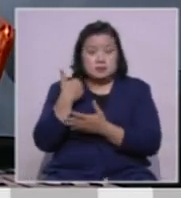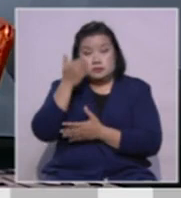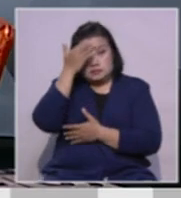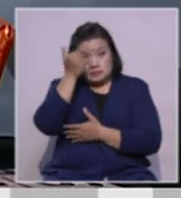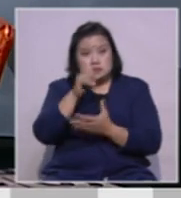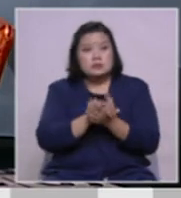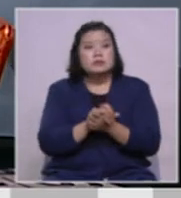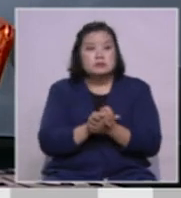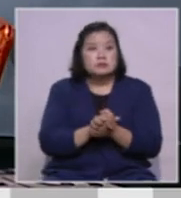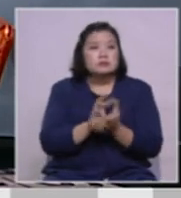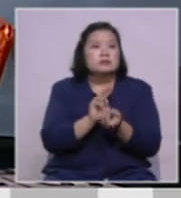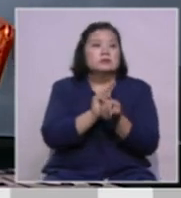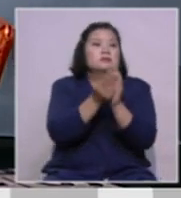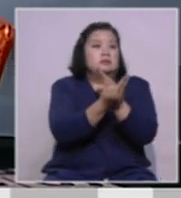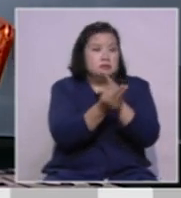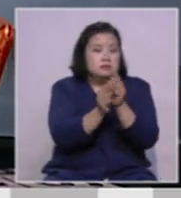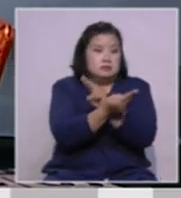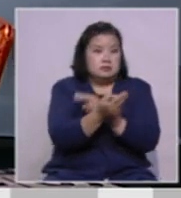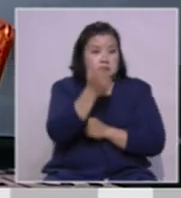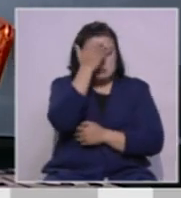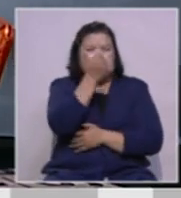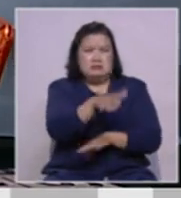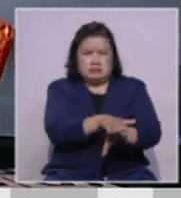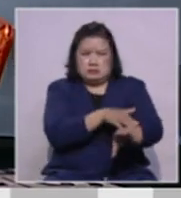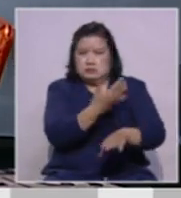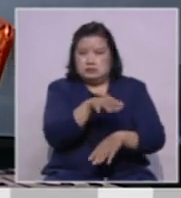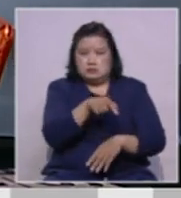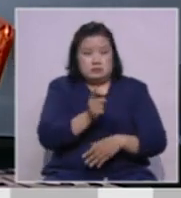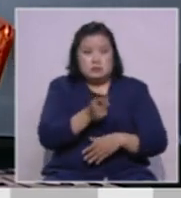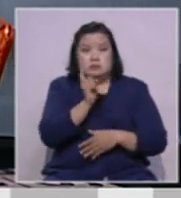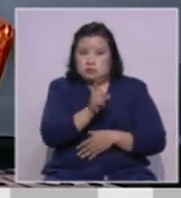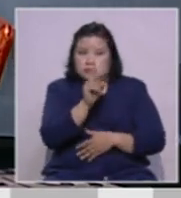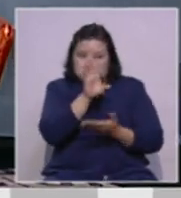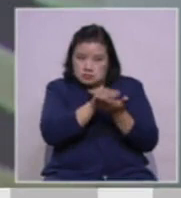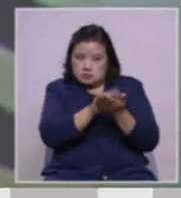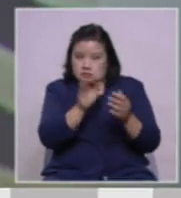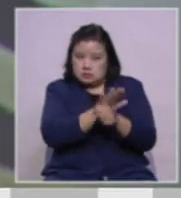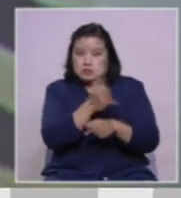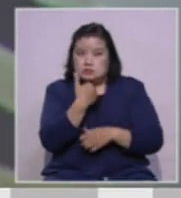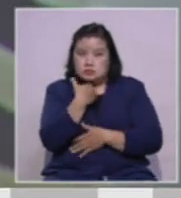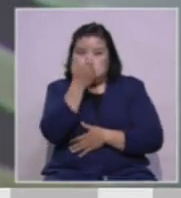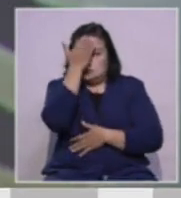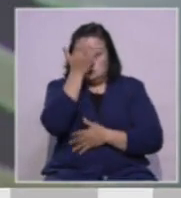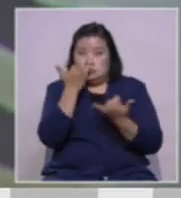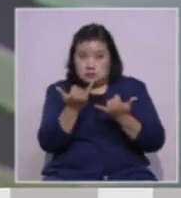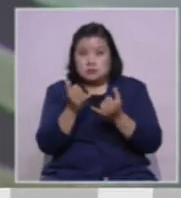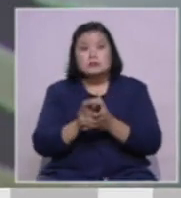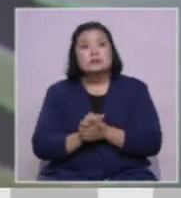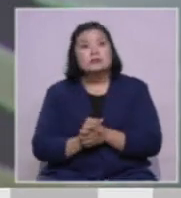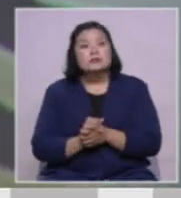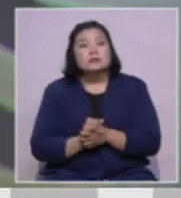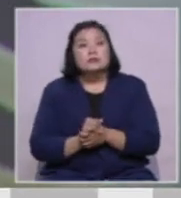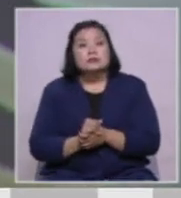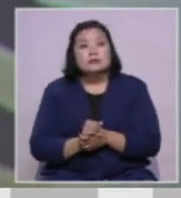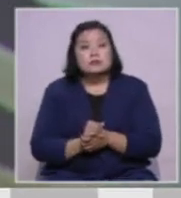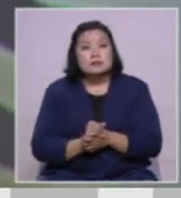าติไทยพัฒนา พักชาติไทยอ๋อเหรอ เพราะว่าคุมกระทรวงนี้มานานนะ โอเคตรงนี้ก็เป็นการต้อนรับทางด้านของตั